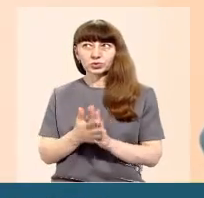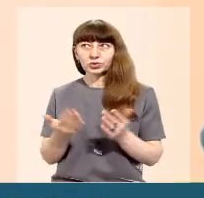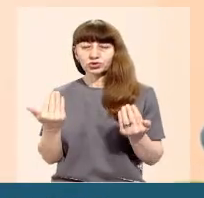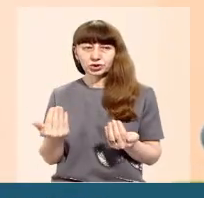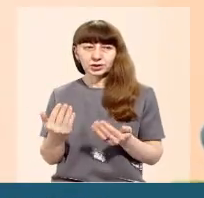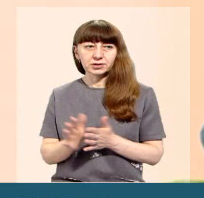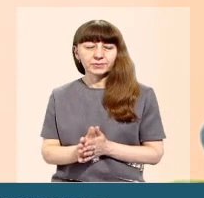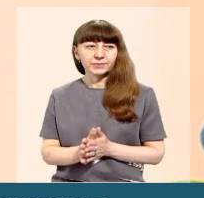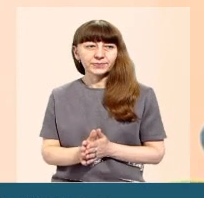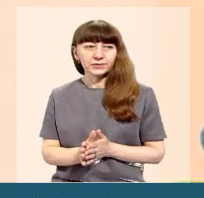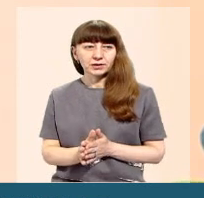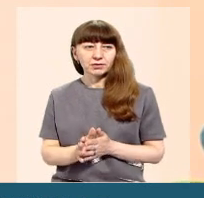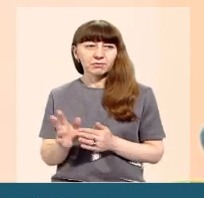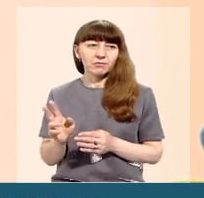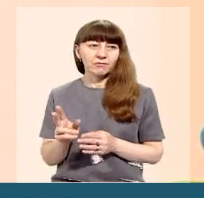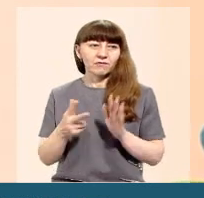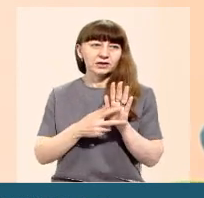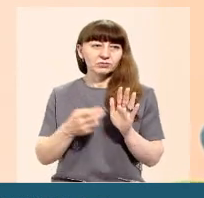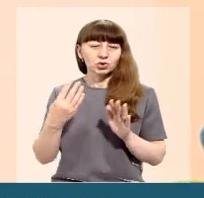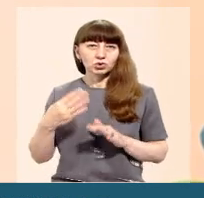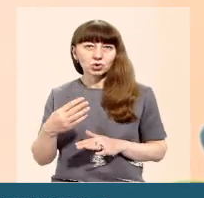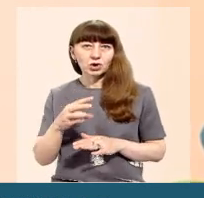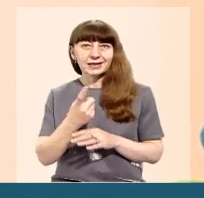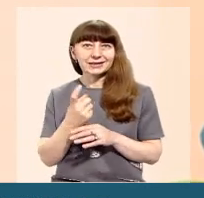убираем, хорошо, мы 840, это миллиард тенге.